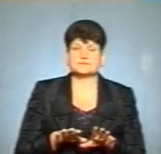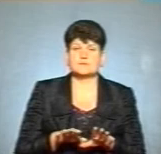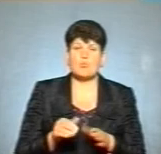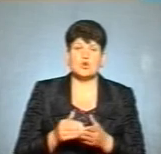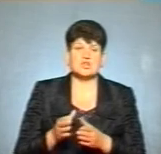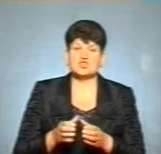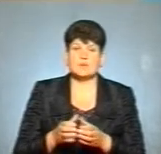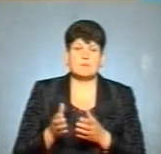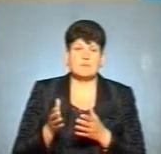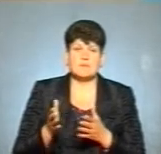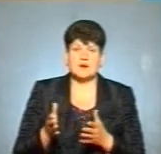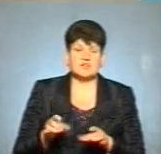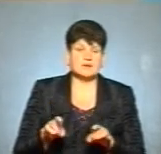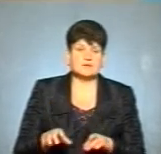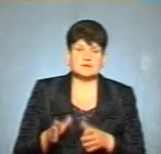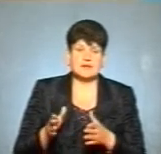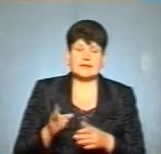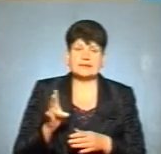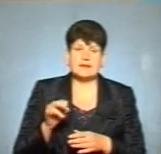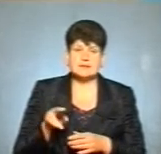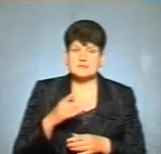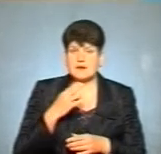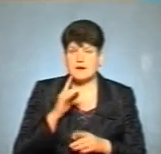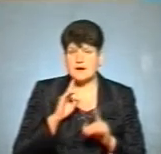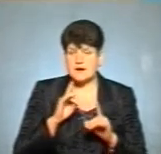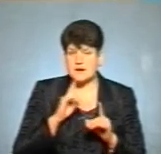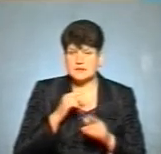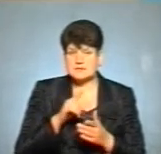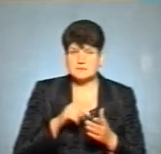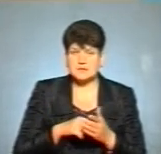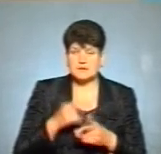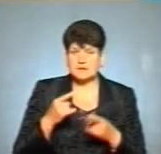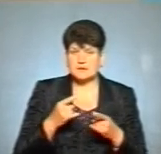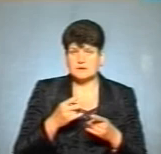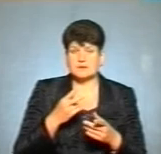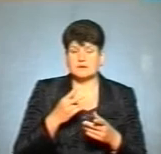політичних партій, і, зокрема, Нацрада з питань телебачення і радіомовлення також фактично не наділяється